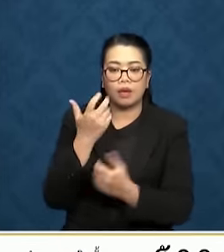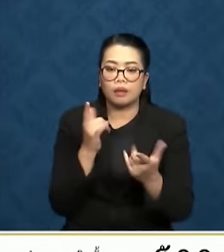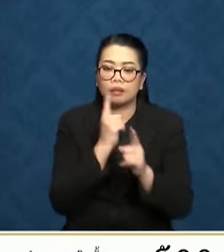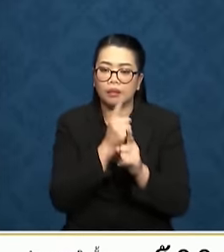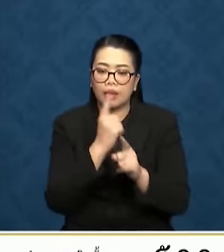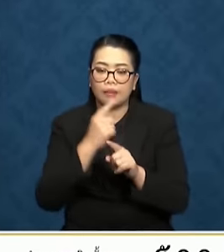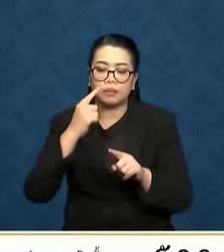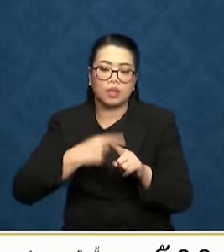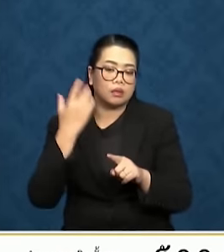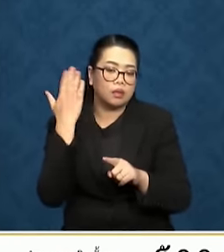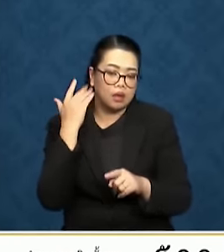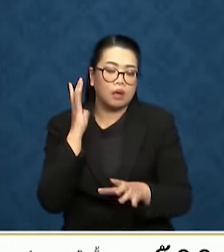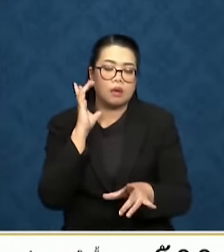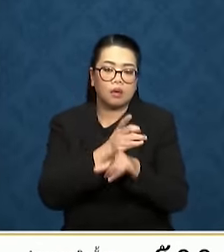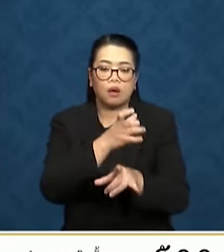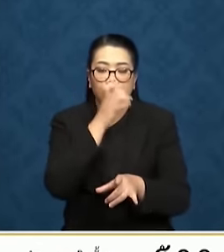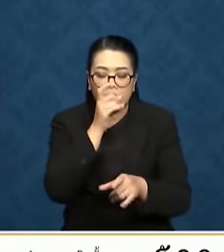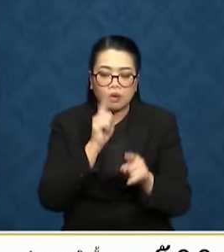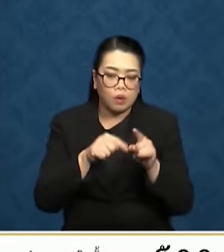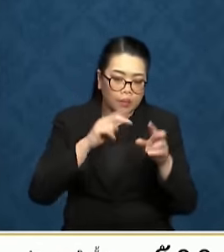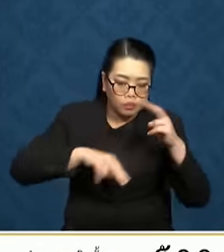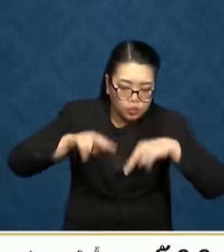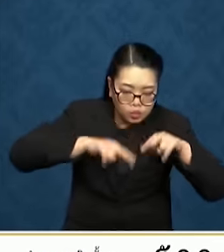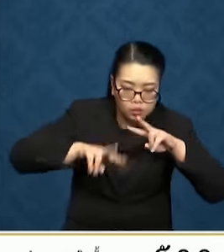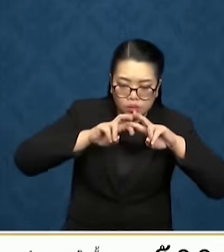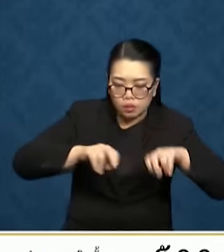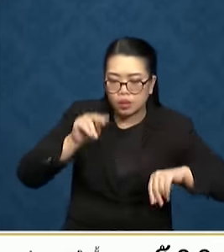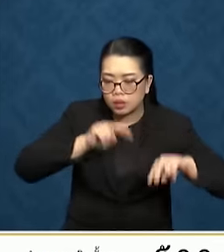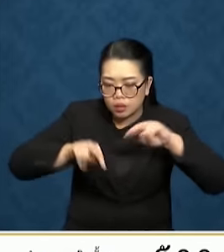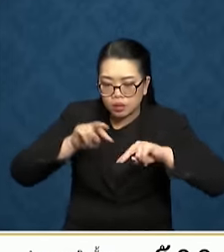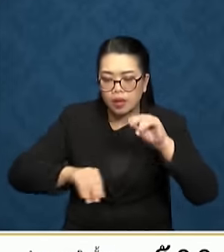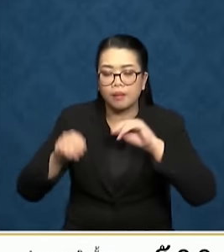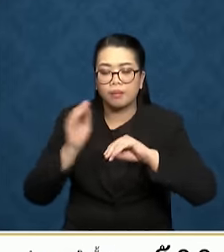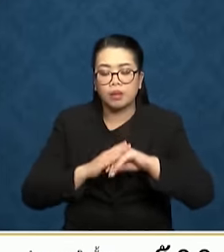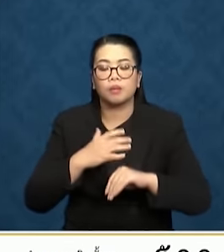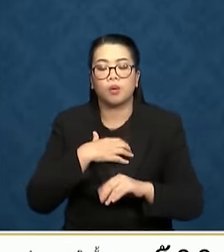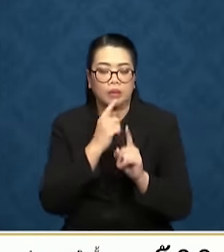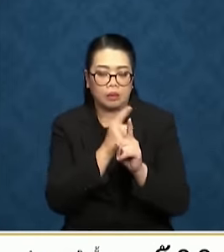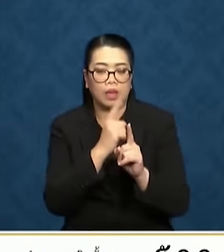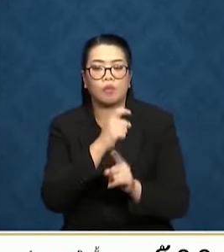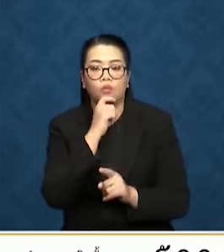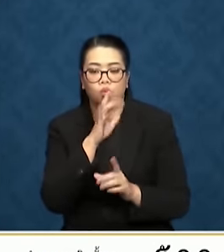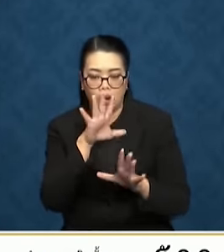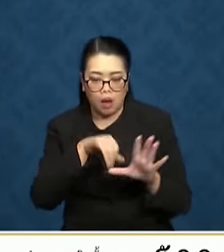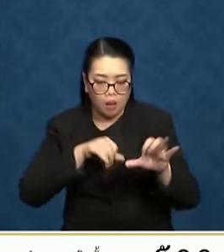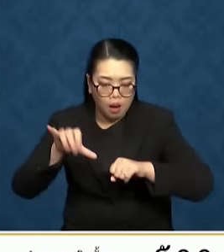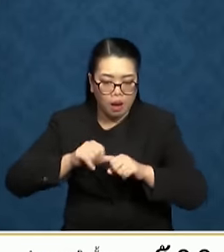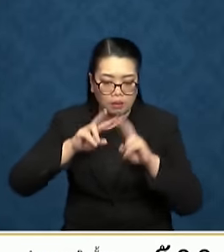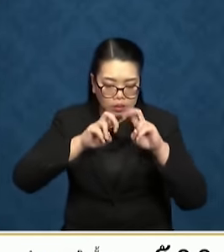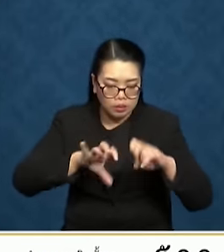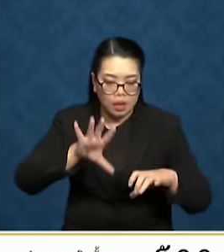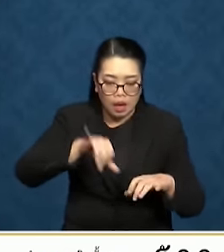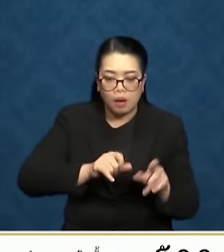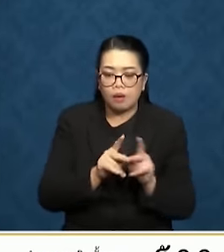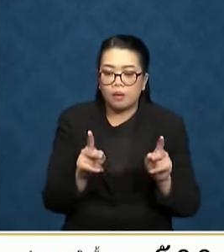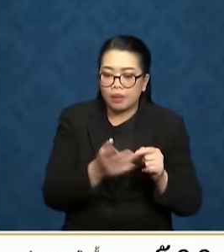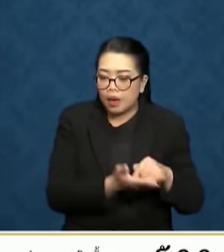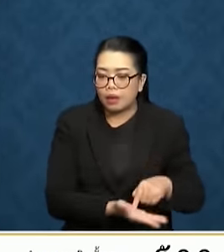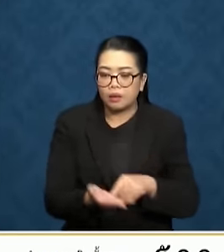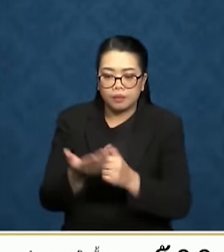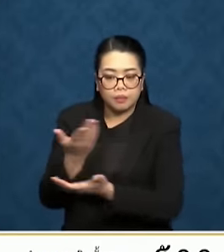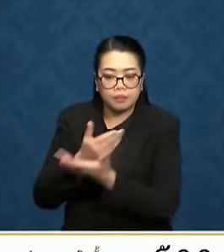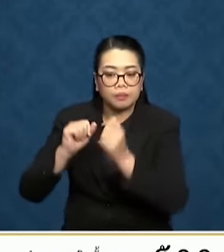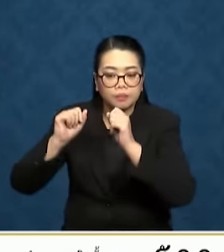ครับเดือนที่แล้วท่านสั่งให้มีการศึกษาเพิ่มอยู่นะครับแล้วก็บอกว่าจะเอาสิ่งที่ศึกษาในกรรมาธิการเข้าไปสู่ร่วม